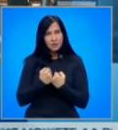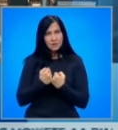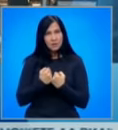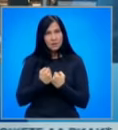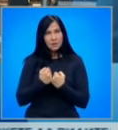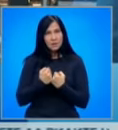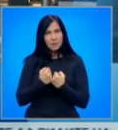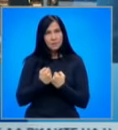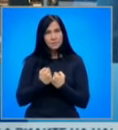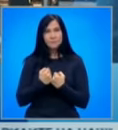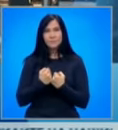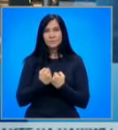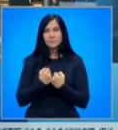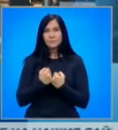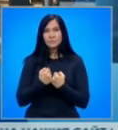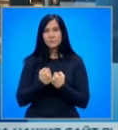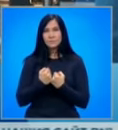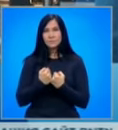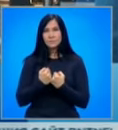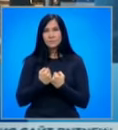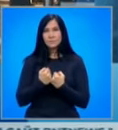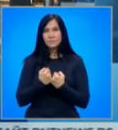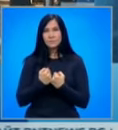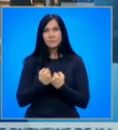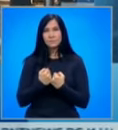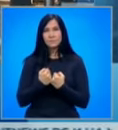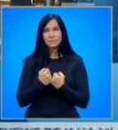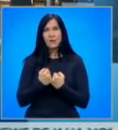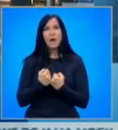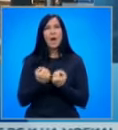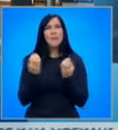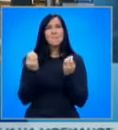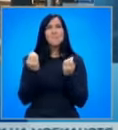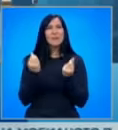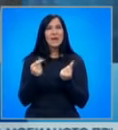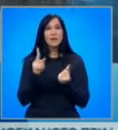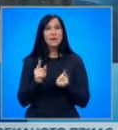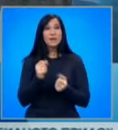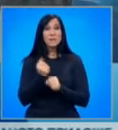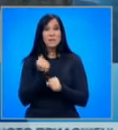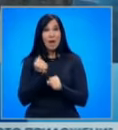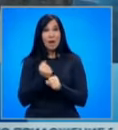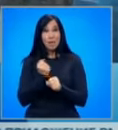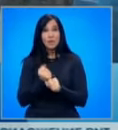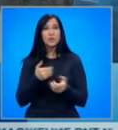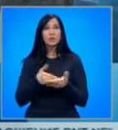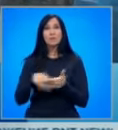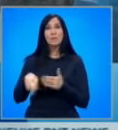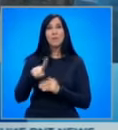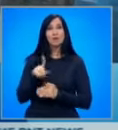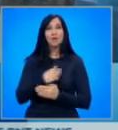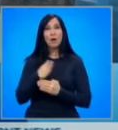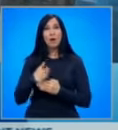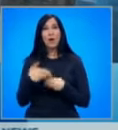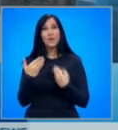велат истражителите, обемен материјал ќе треба да се преработи за да можат да на крајот да